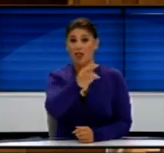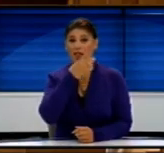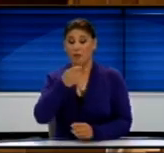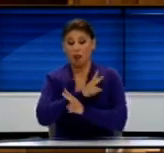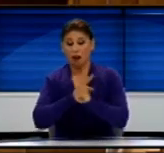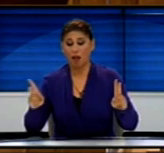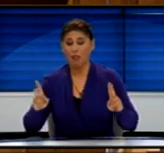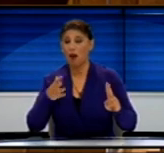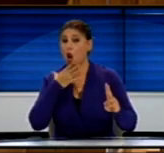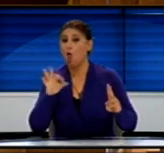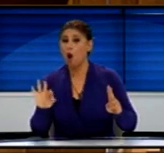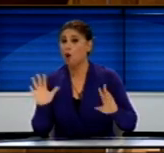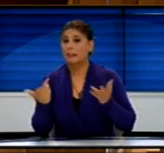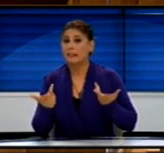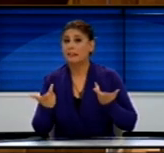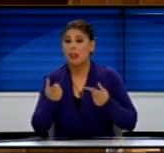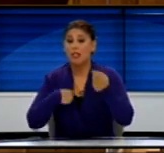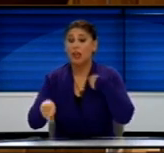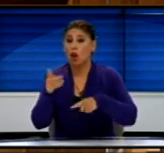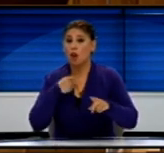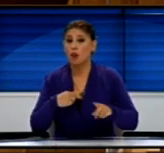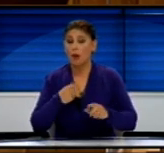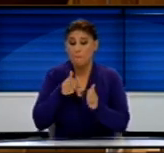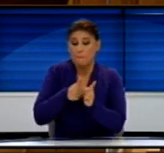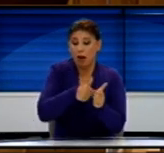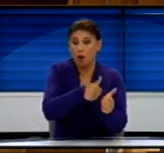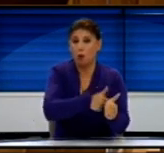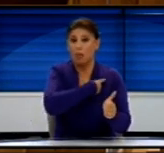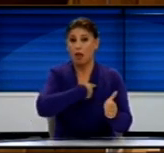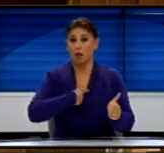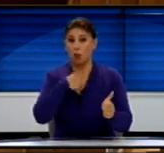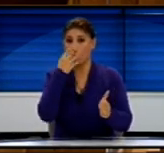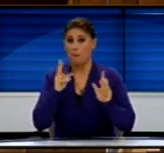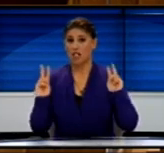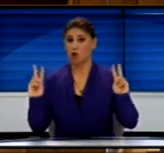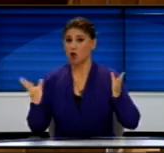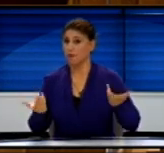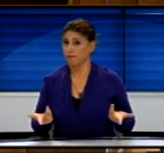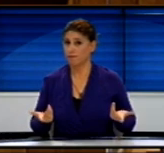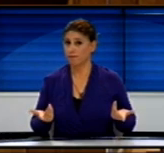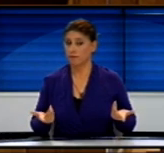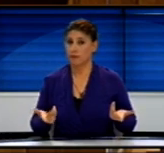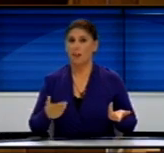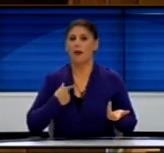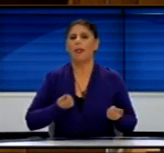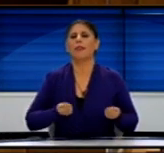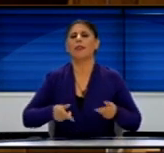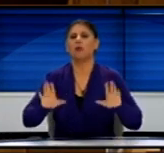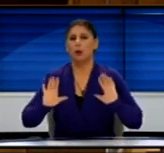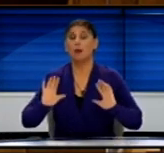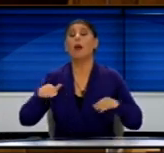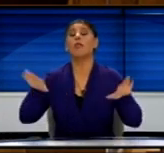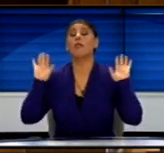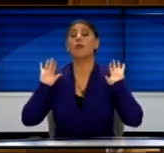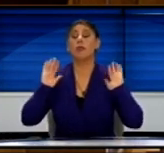τον οποίο επικαλεστήκατε και για τον οποίο παρακολουθούσατε τον αρχηγό του ΠΑΣΟΚ. Και επειδή προφανώς δεν το κάνετε και δεν θα το